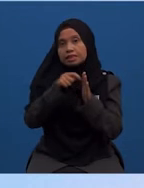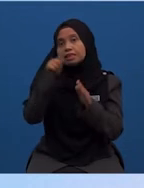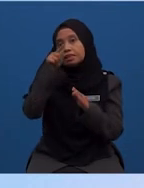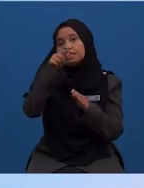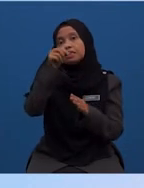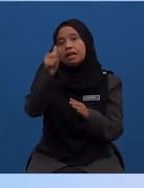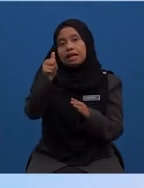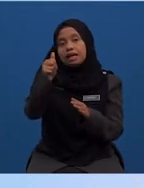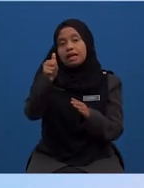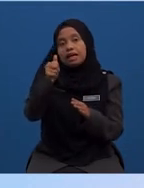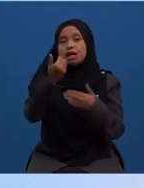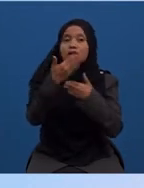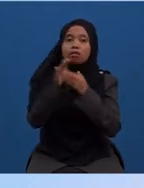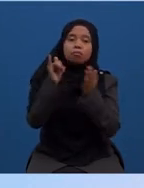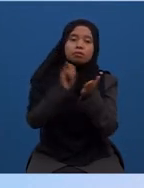titik A.